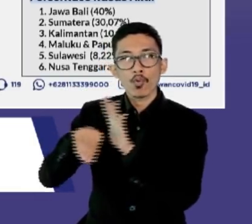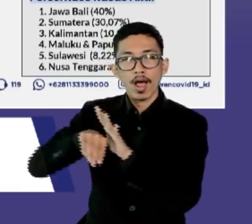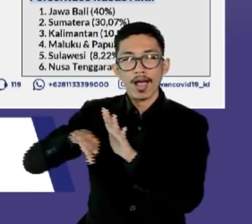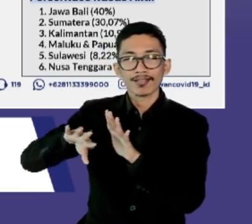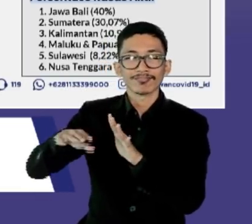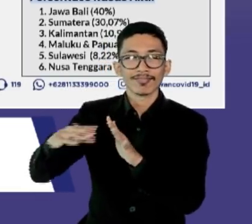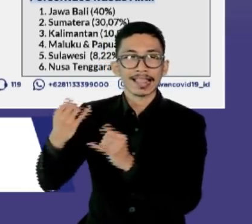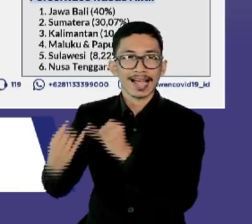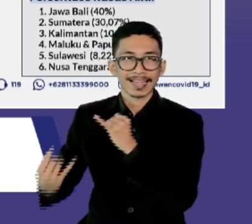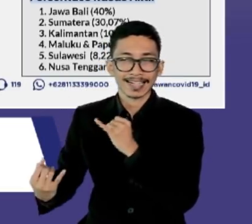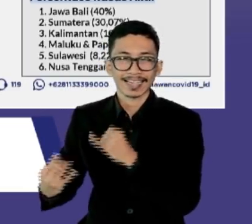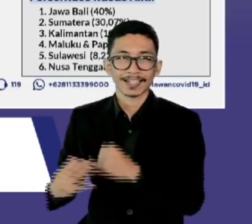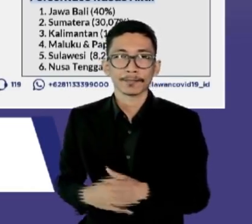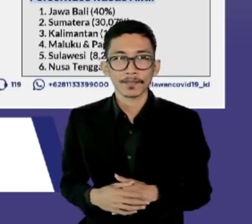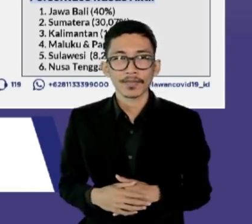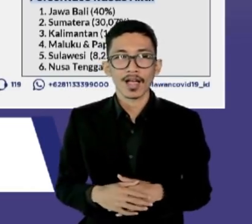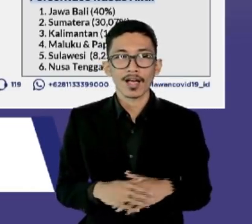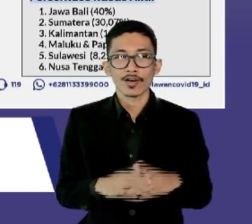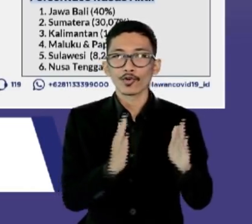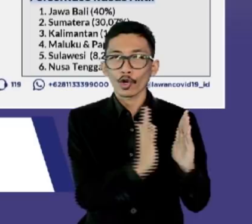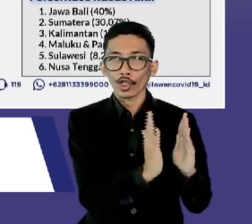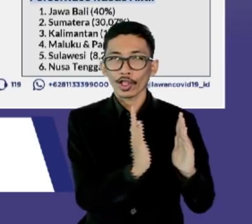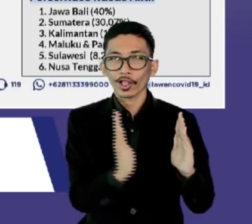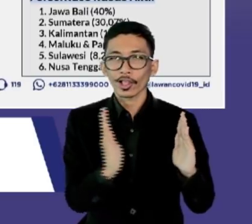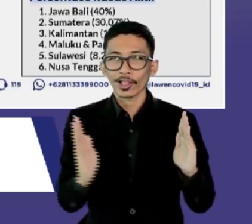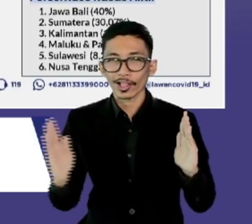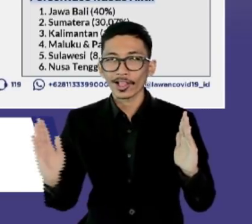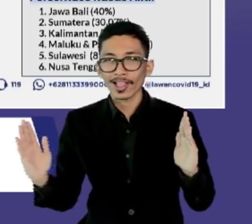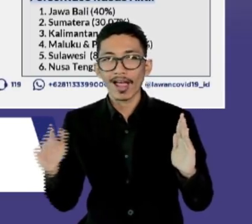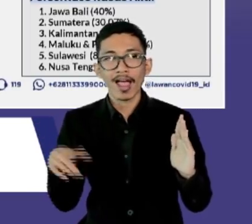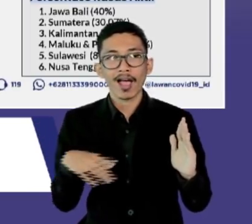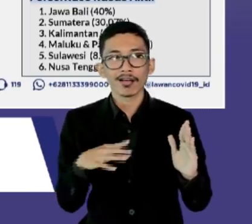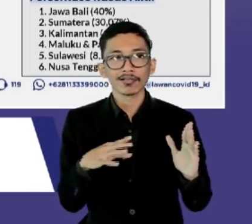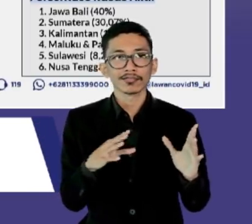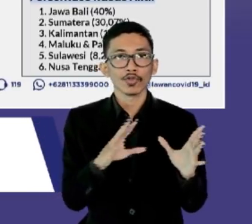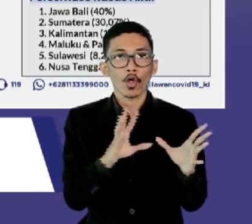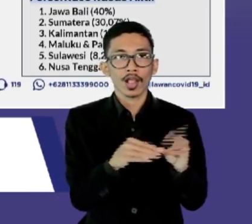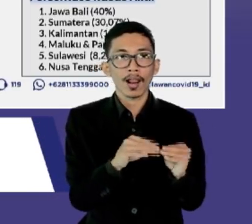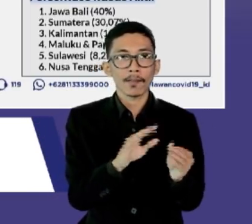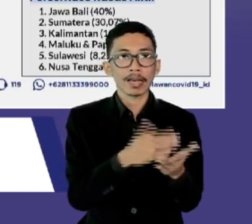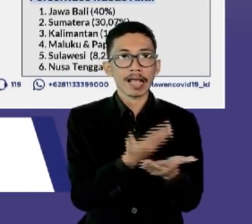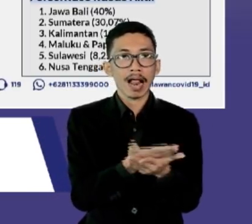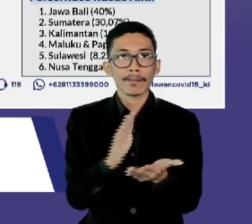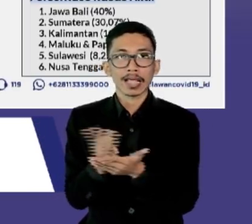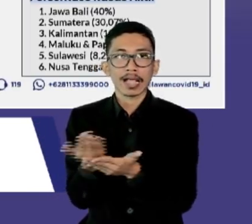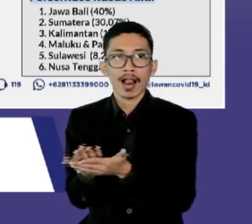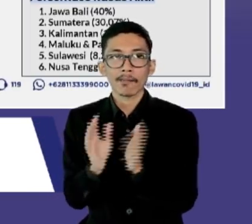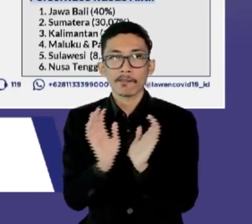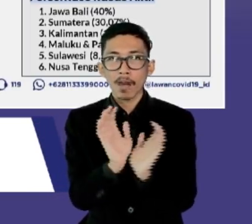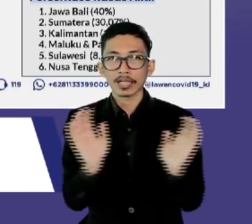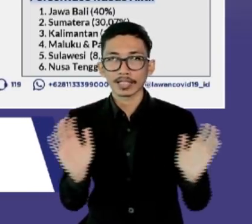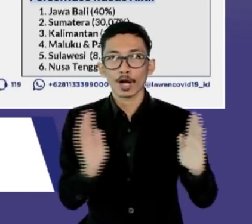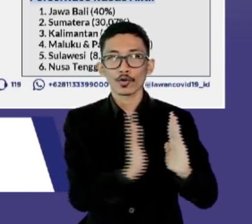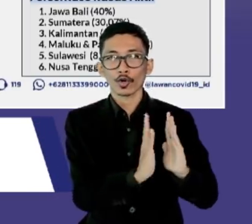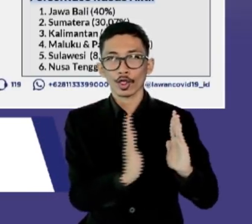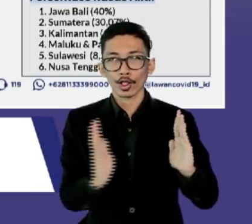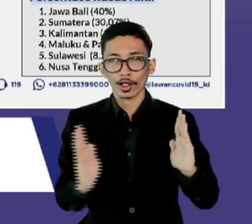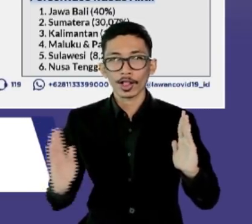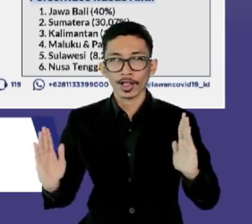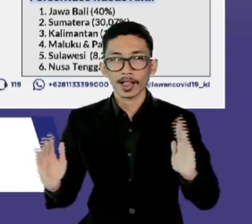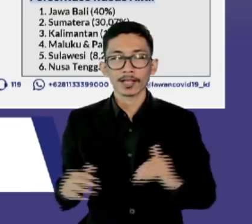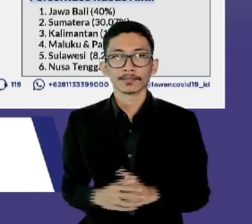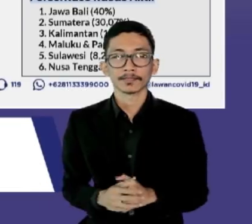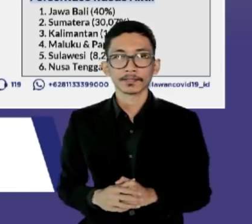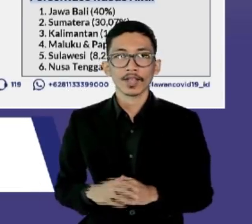terakhir. Urutan ini sama dengan urutan penyumbang kematian nasional. Artinya, persentase kasus